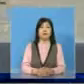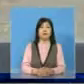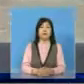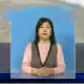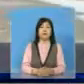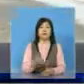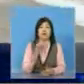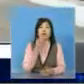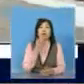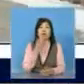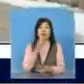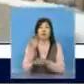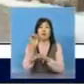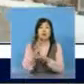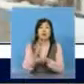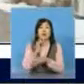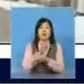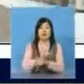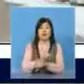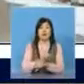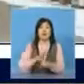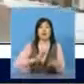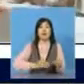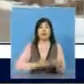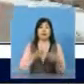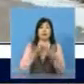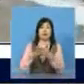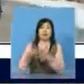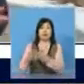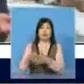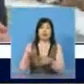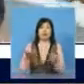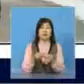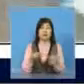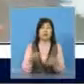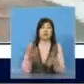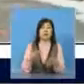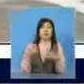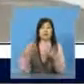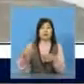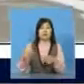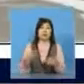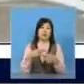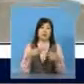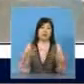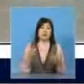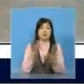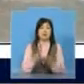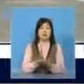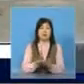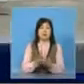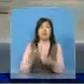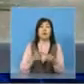Жылы аялдамалардың көбісінде кәсіпкерлер тамақтану, азық түлік және гүл сататын орындар ашқан. Бүгінде бұл